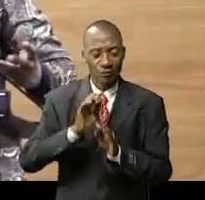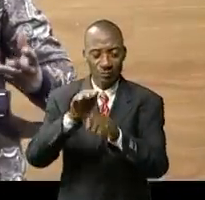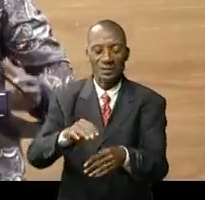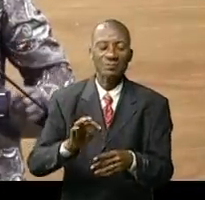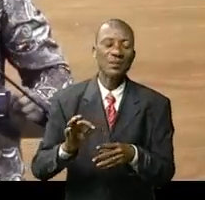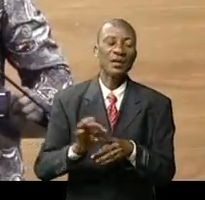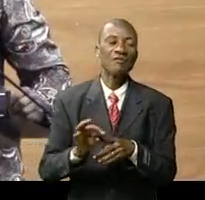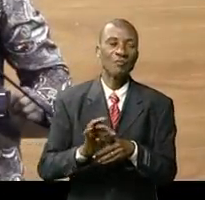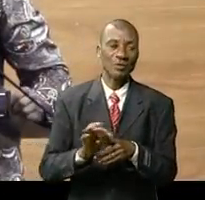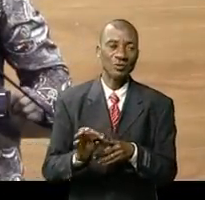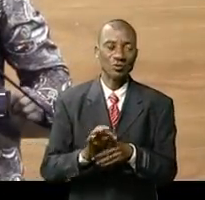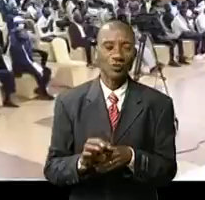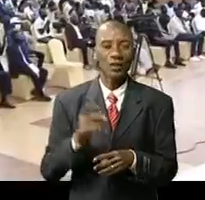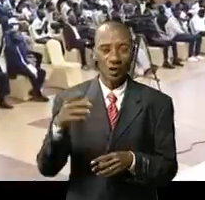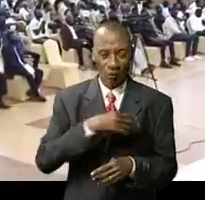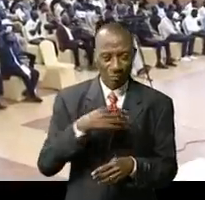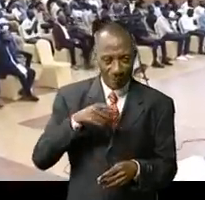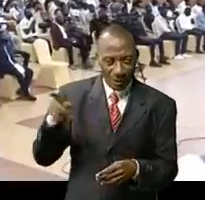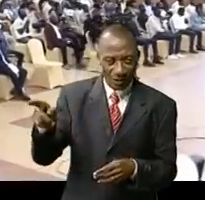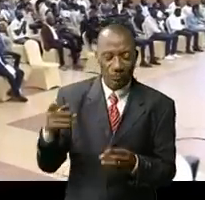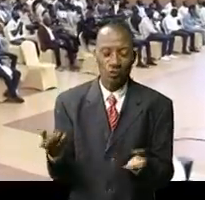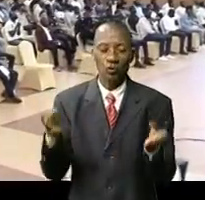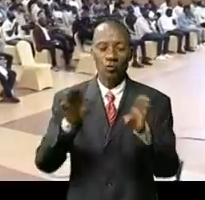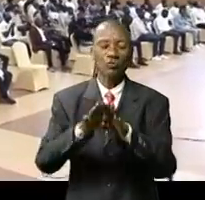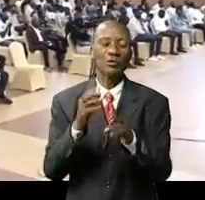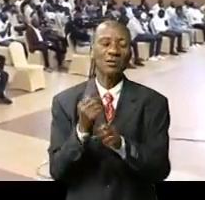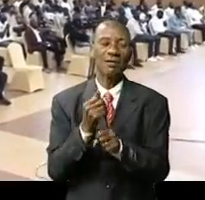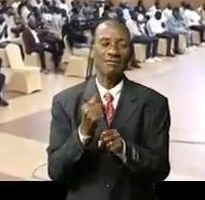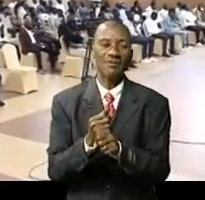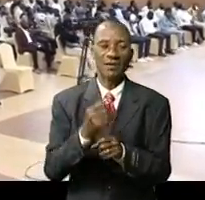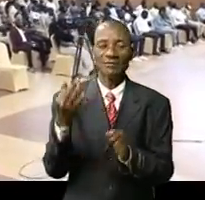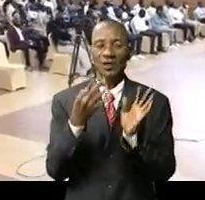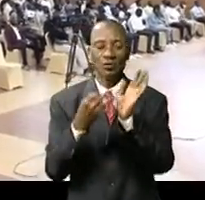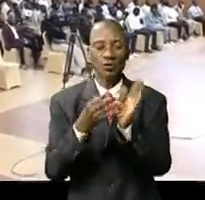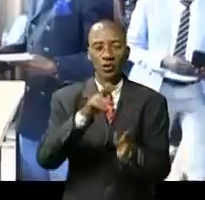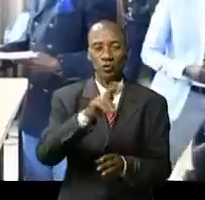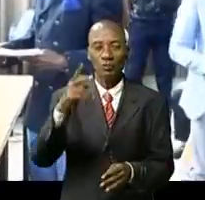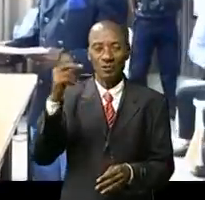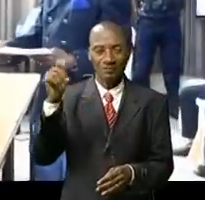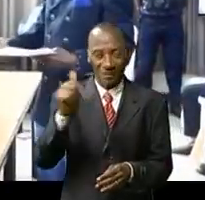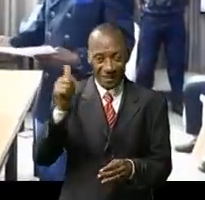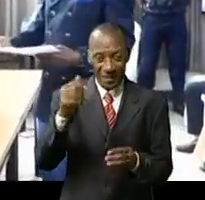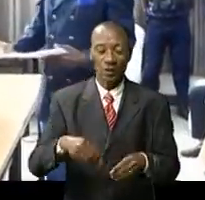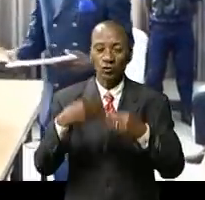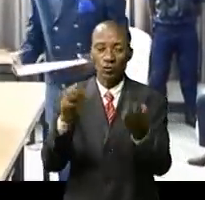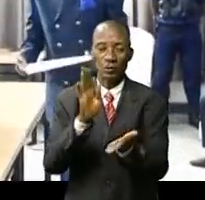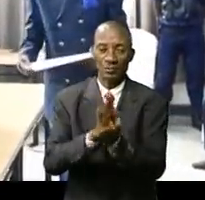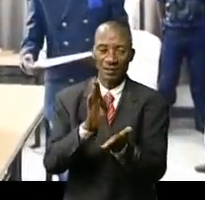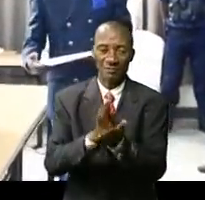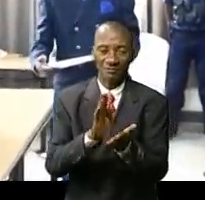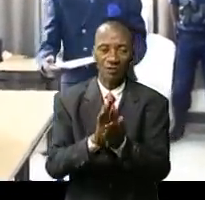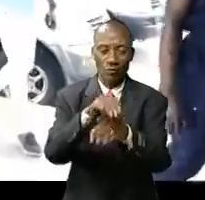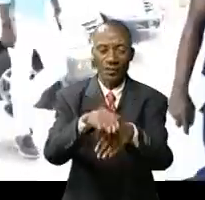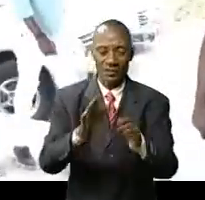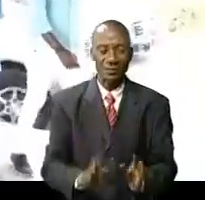présidé la clôture des travaux le 28 août 2021, a procédé à la remise des brevets aux participants